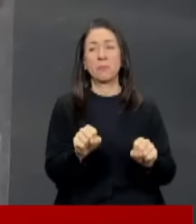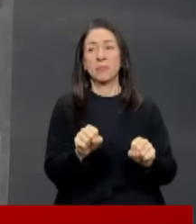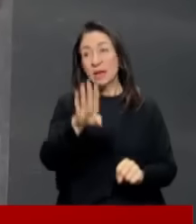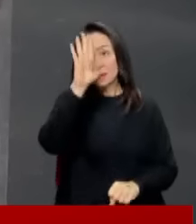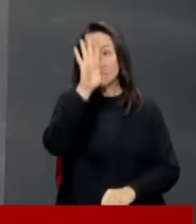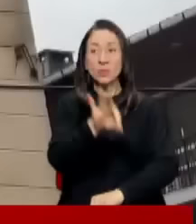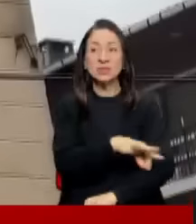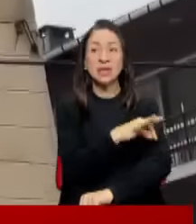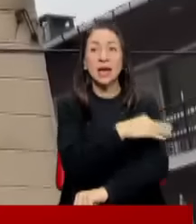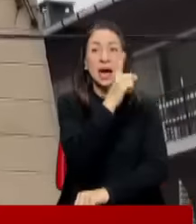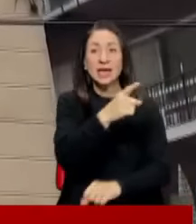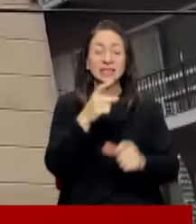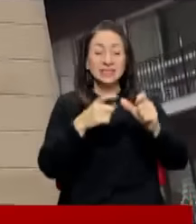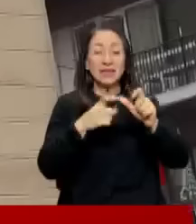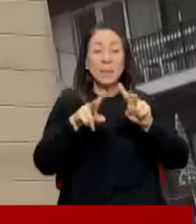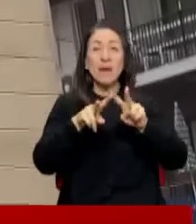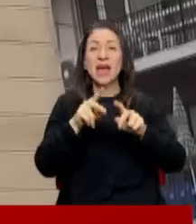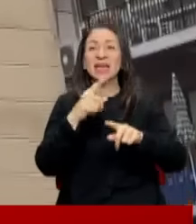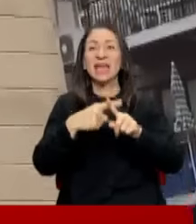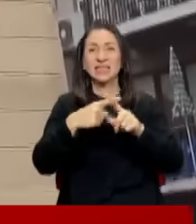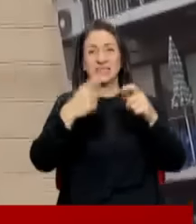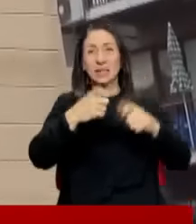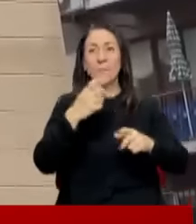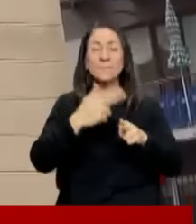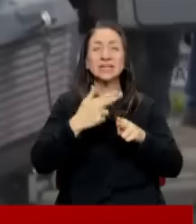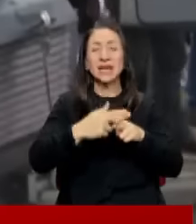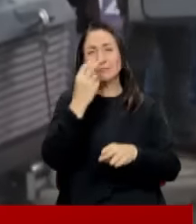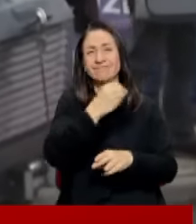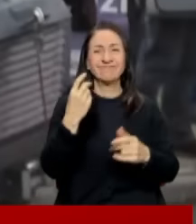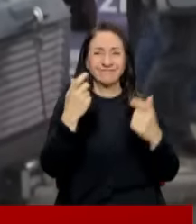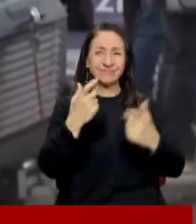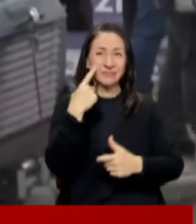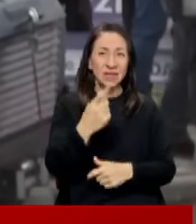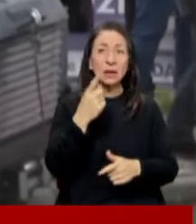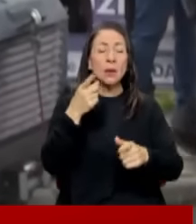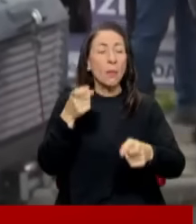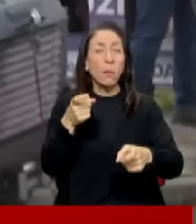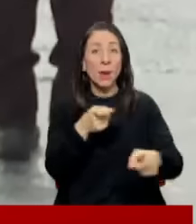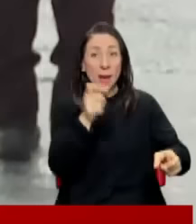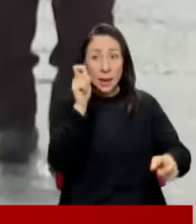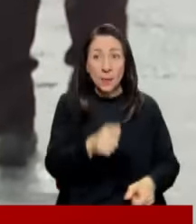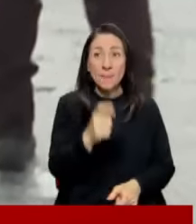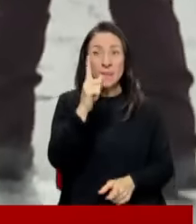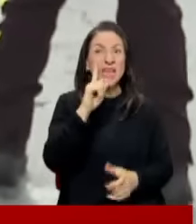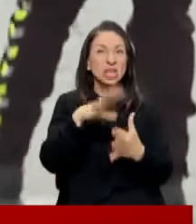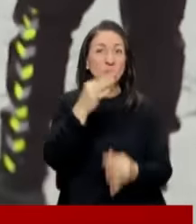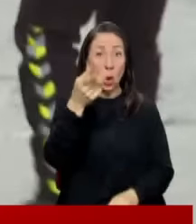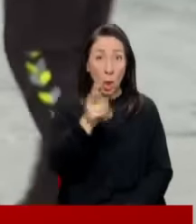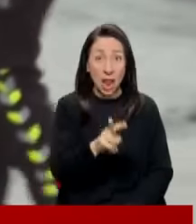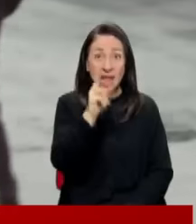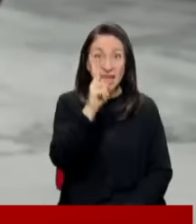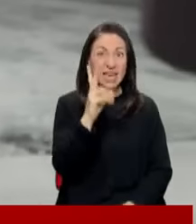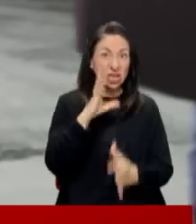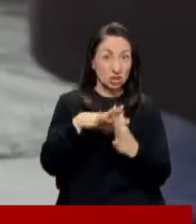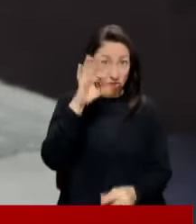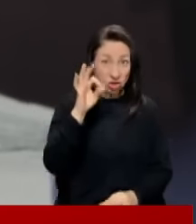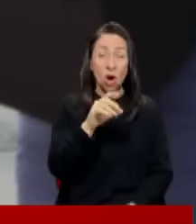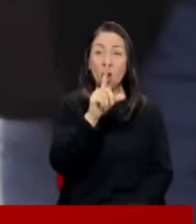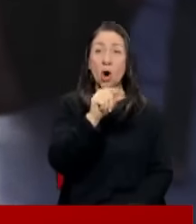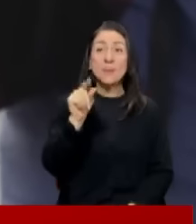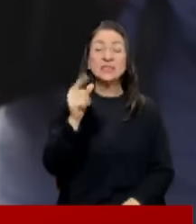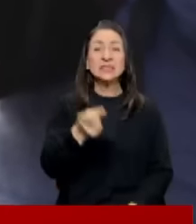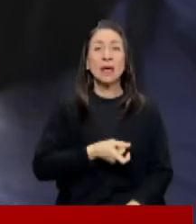İstanbul Sarıyer'deki Santa Maria Kilisesi'nde pazar ayini sırasında silahlı saldırı gerçekleştirip bir kişiyi öldüren iki saldırgan